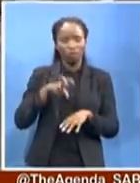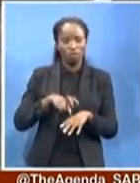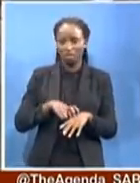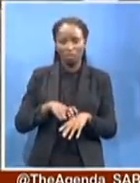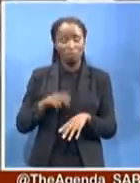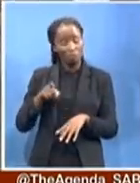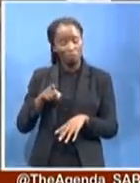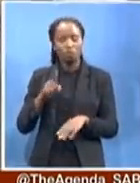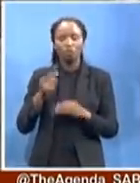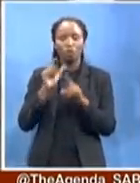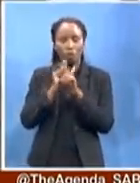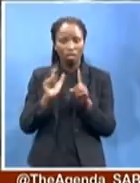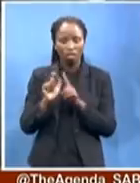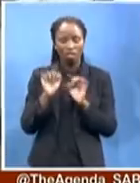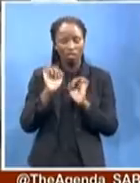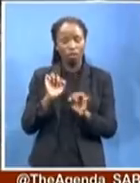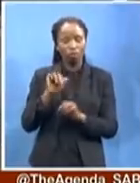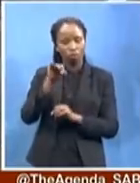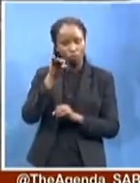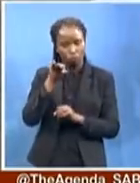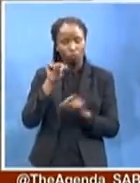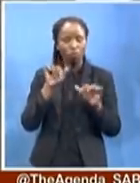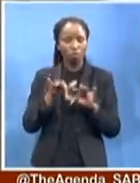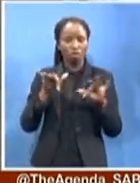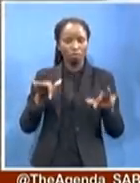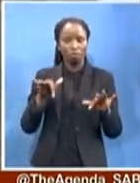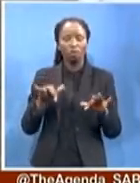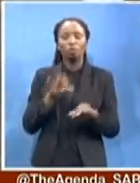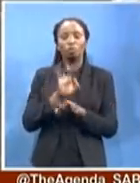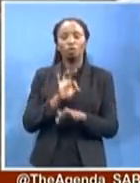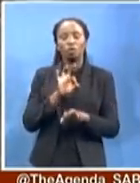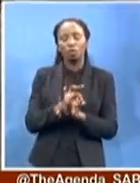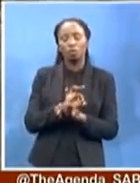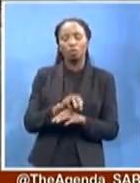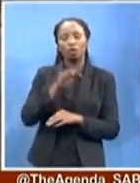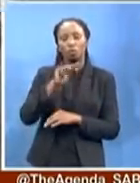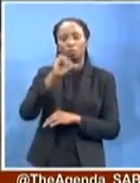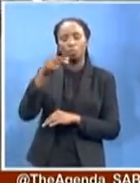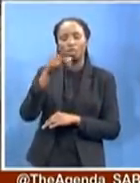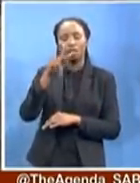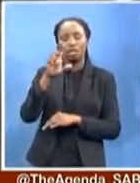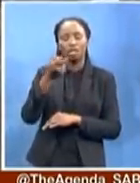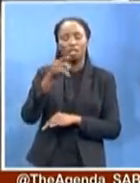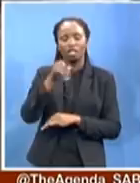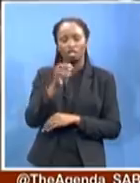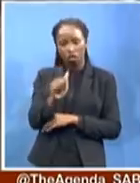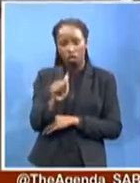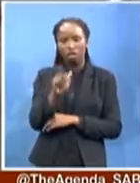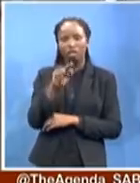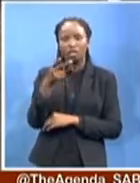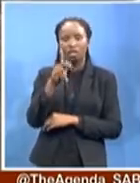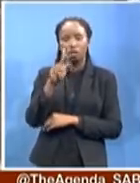of AmaZulu. Babu Mgilija, Babu Nhleko, thank you very much for your time. Babu Nhleko, seliphinde lahlwa emini futhi kwaZulu.